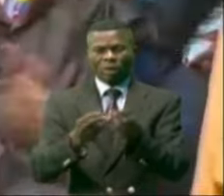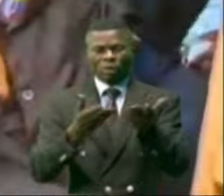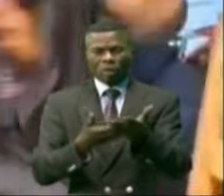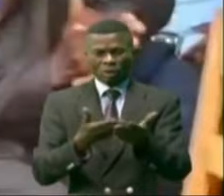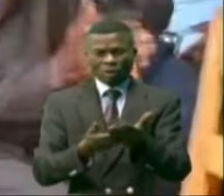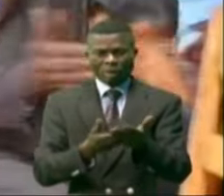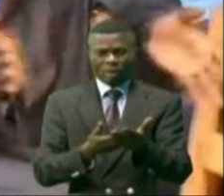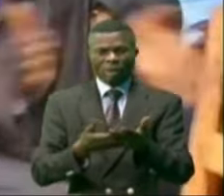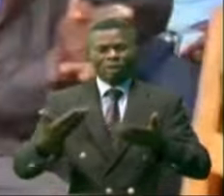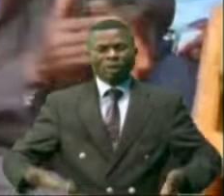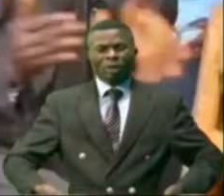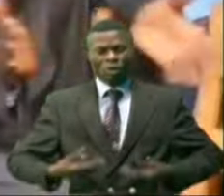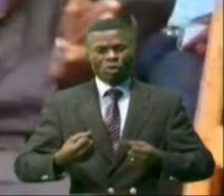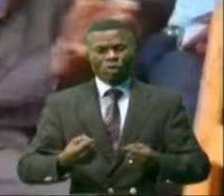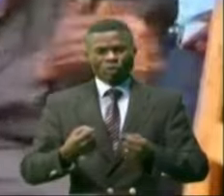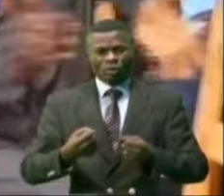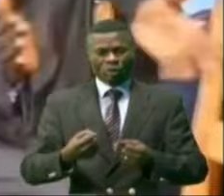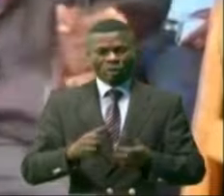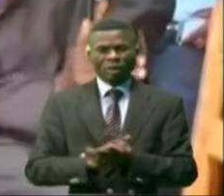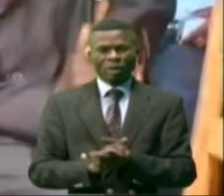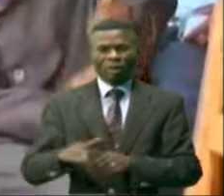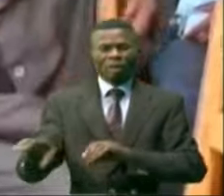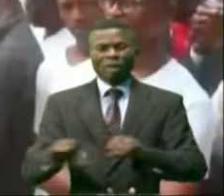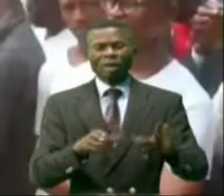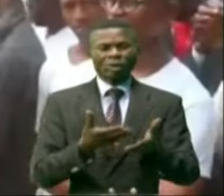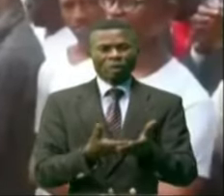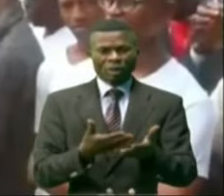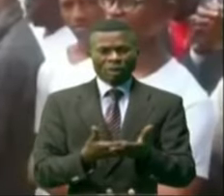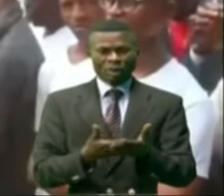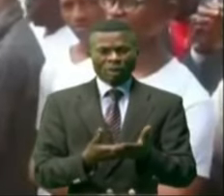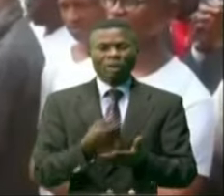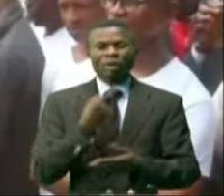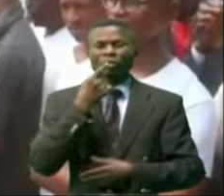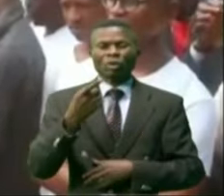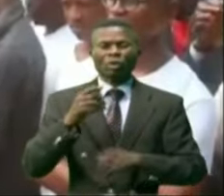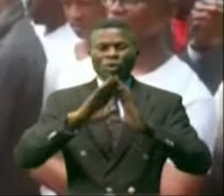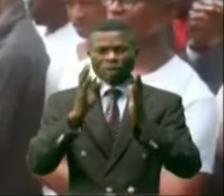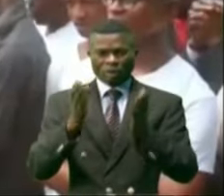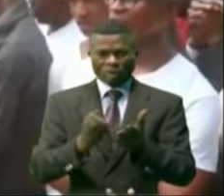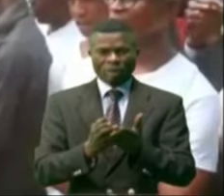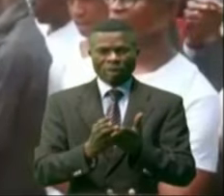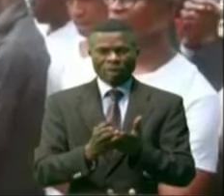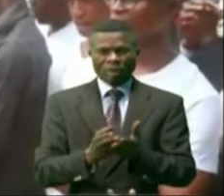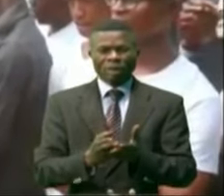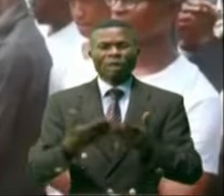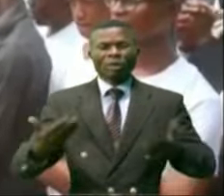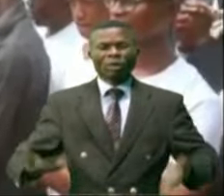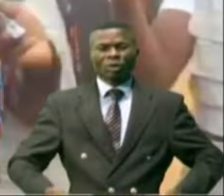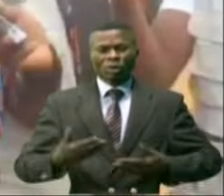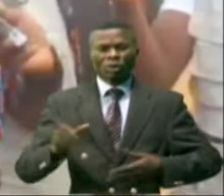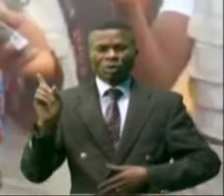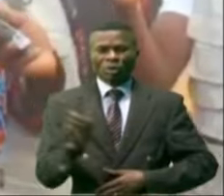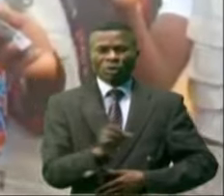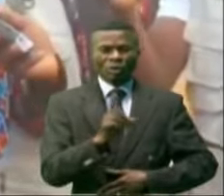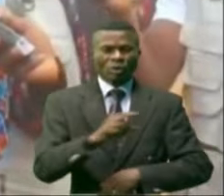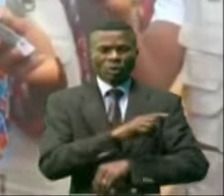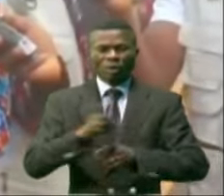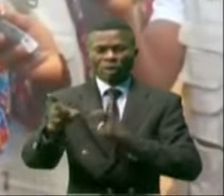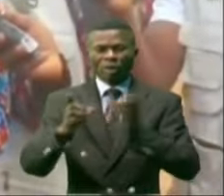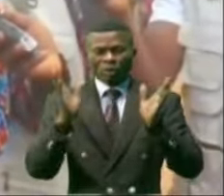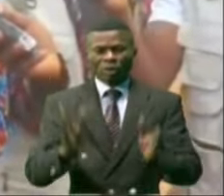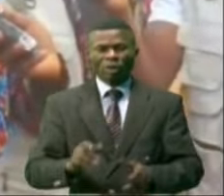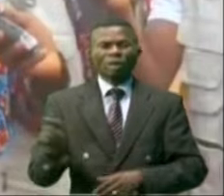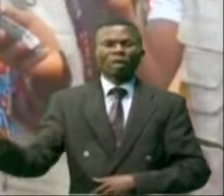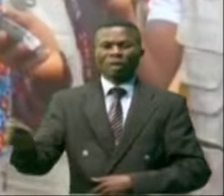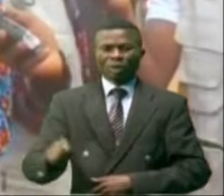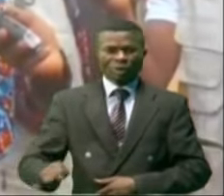personnalités. Au cours de cette même cérémonie, plusieurs allocutions ont été prononcées tour à tour par l'administrateur du territoire de